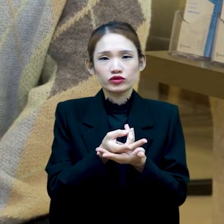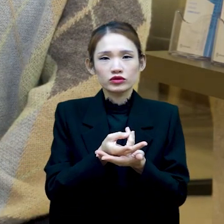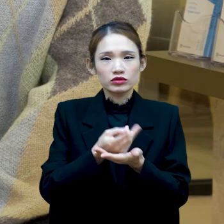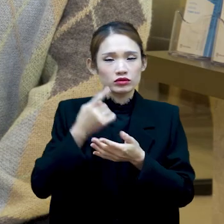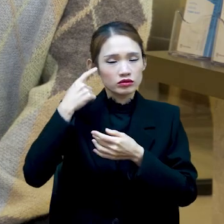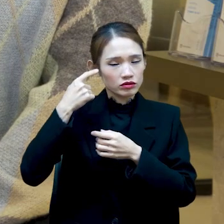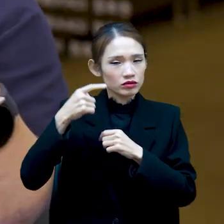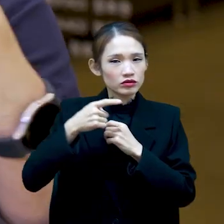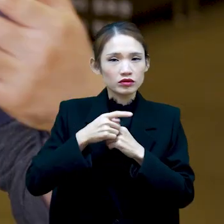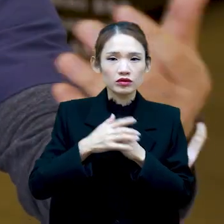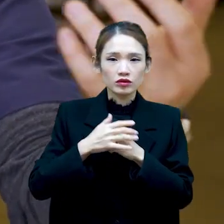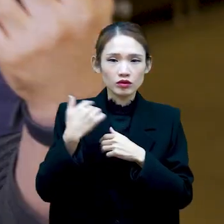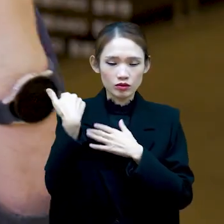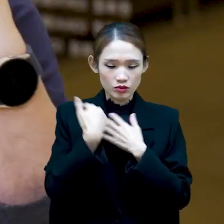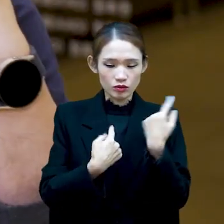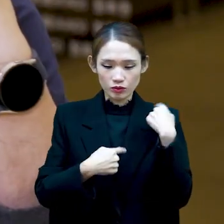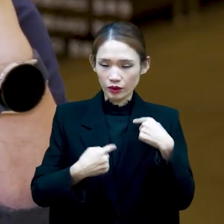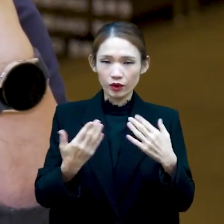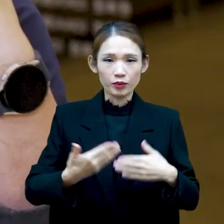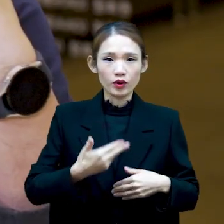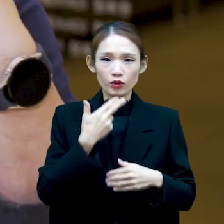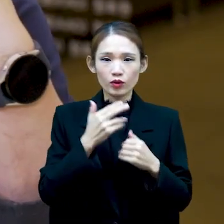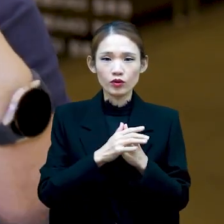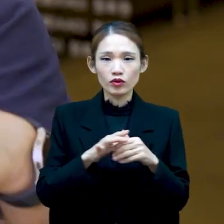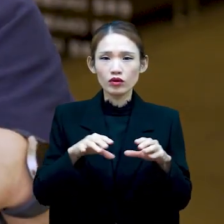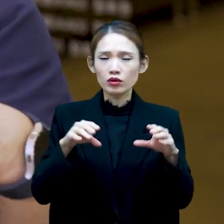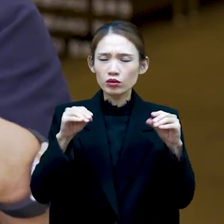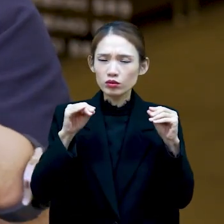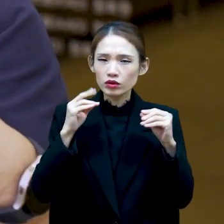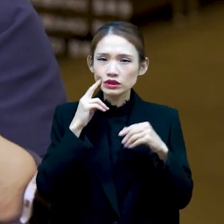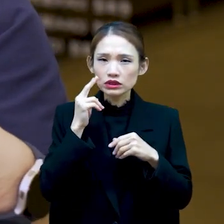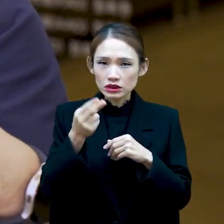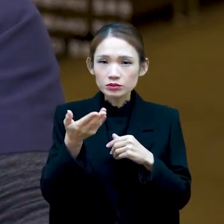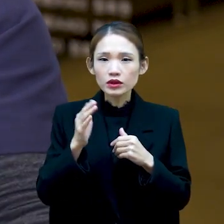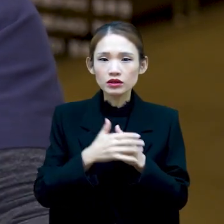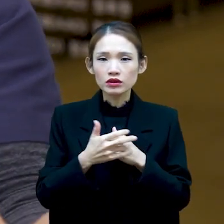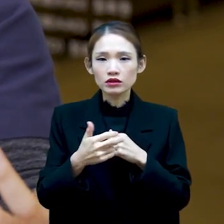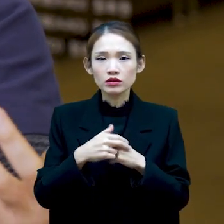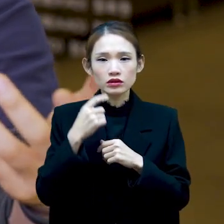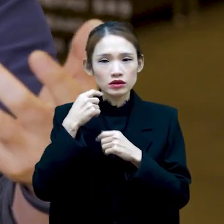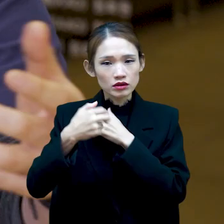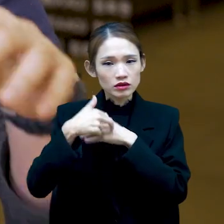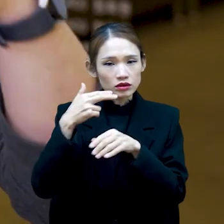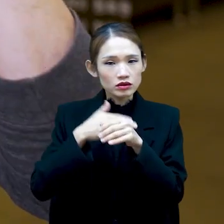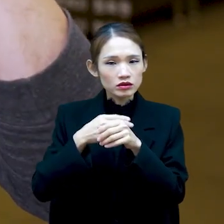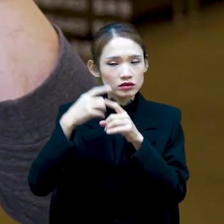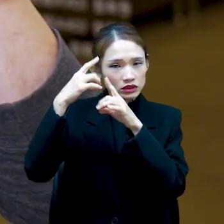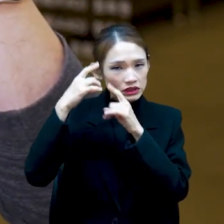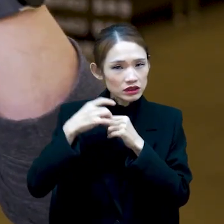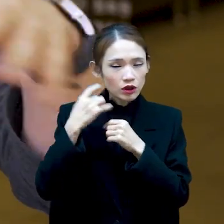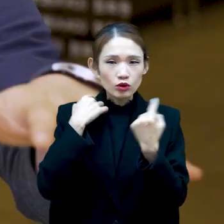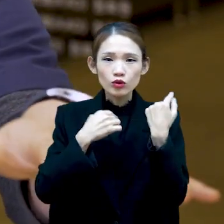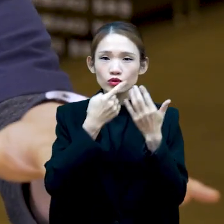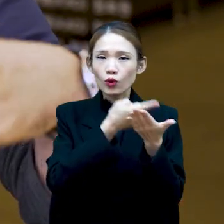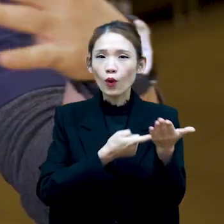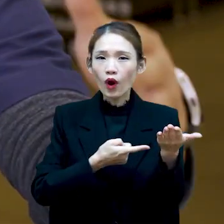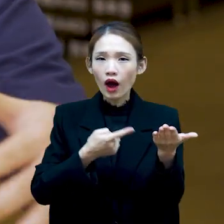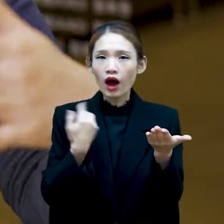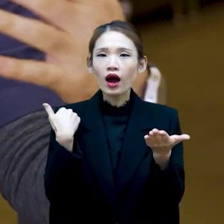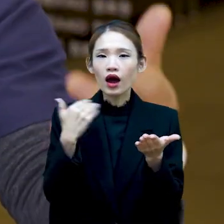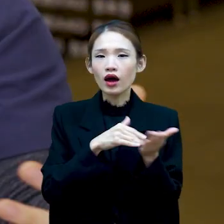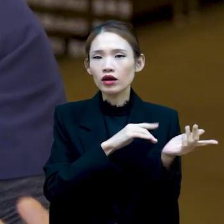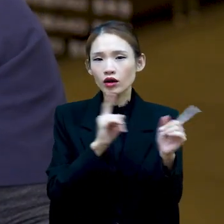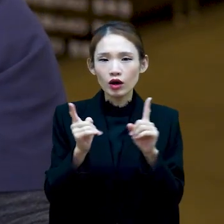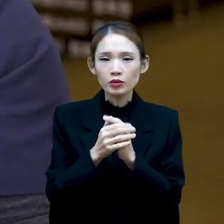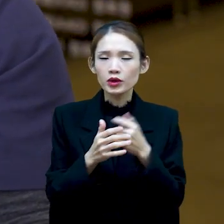감각이 없었어요. 사실은 외상을 입은 것도 아니고 또 마비가 이렇게 심했는데 치과에서도 임플란트 심다가 신경손상되면 6개월까지 되돌아올 수